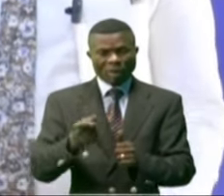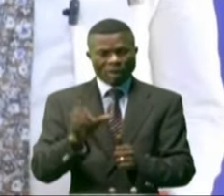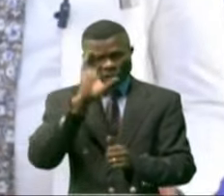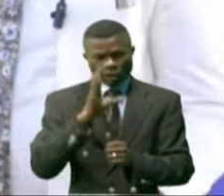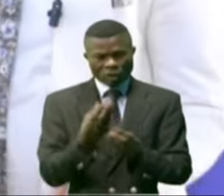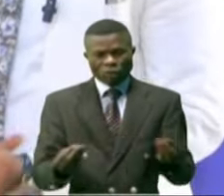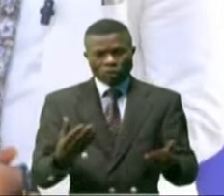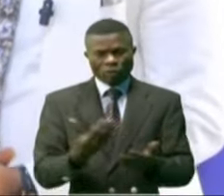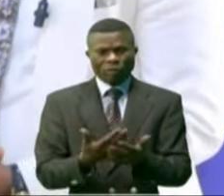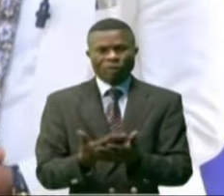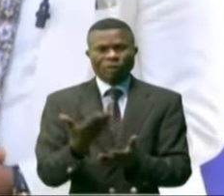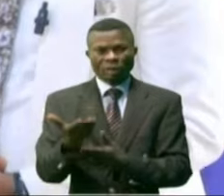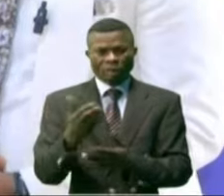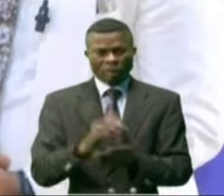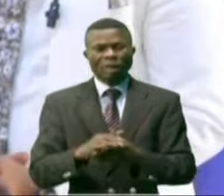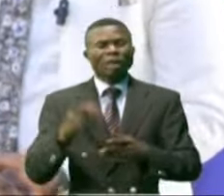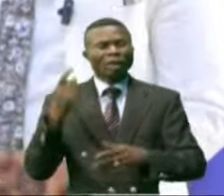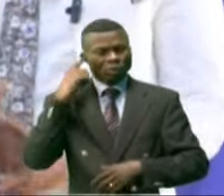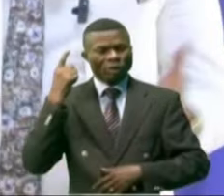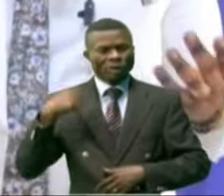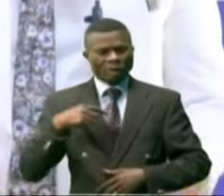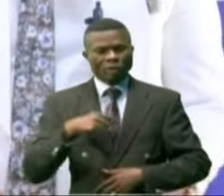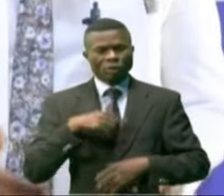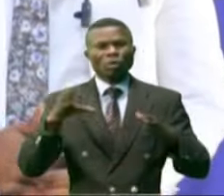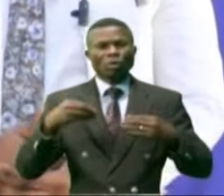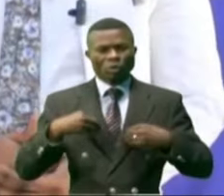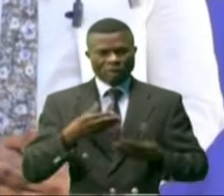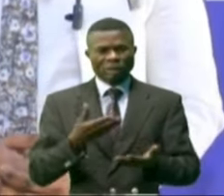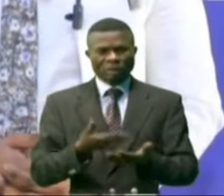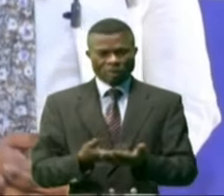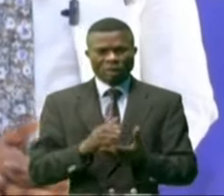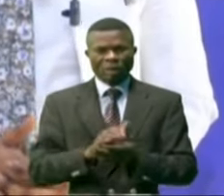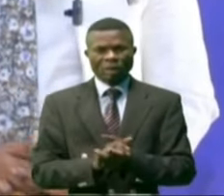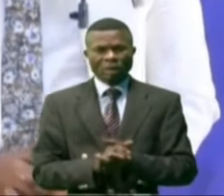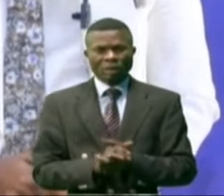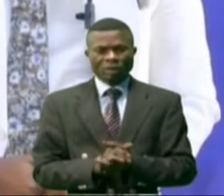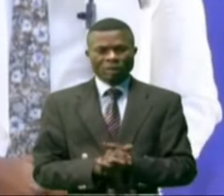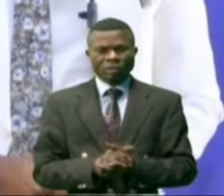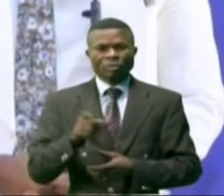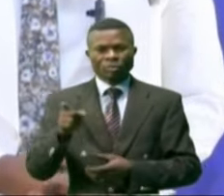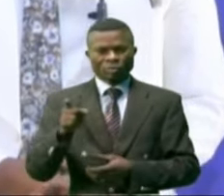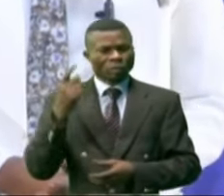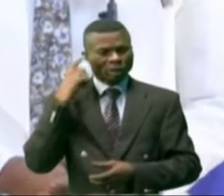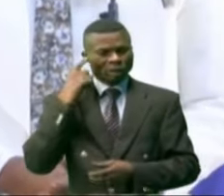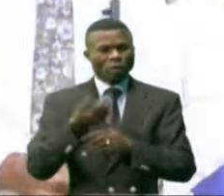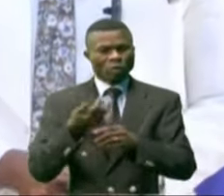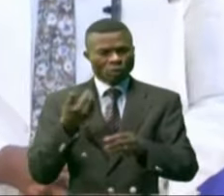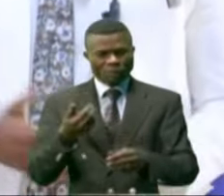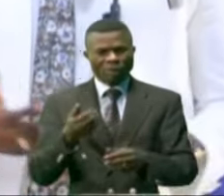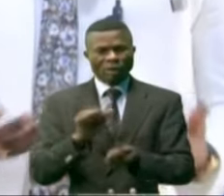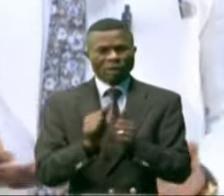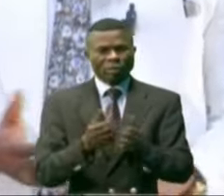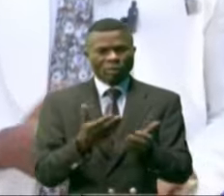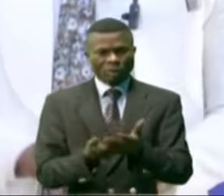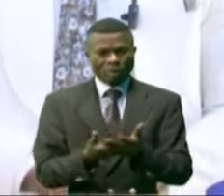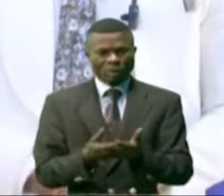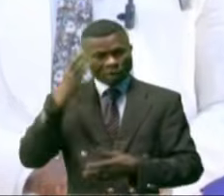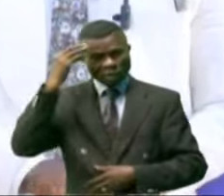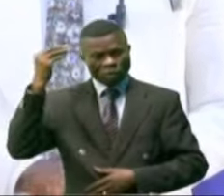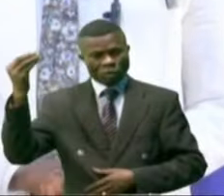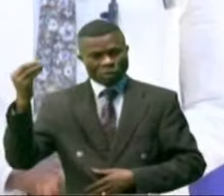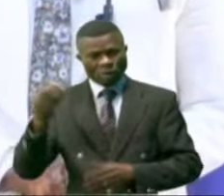tout à fait positive. Je voulais même d'ailleurs le remercier, le fait de nous avoir réussi, mais aussi il a été attentif à notre demande. Nous espérons vraiment